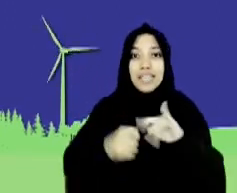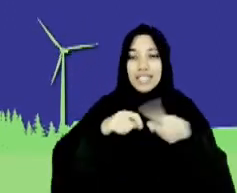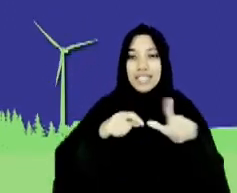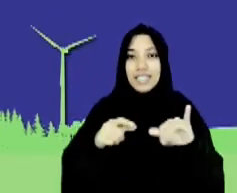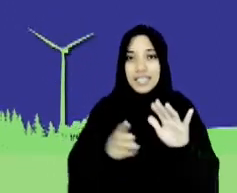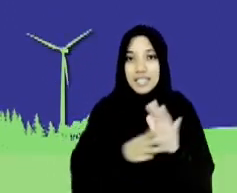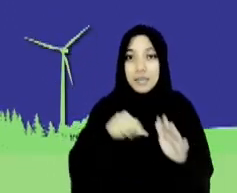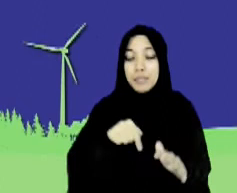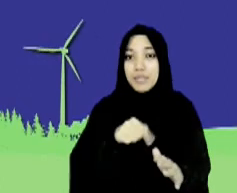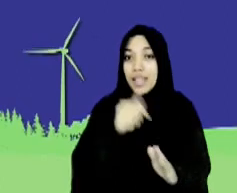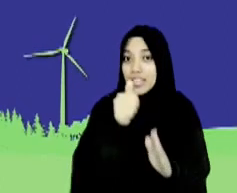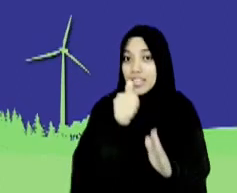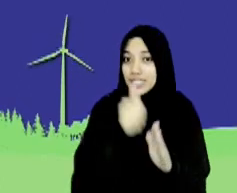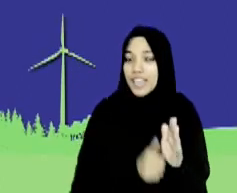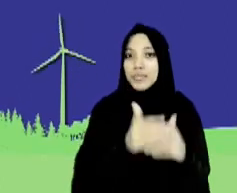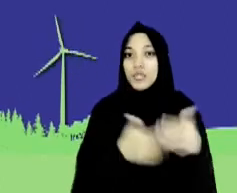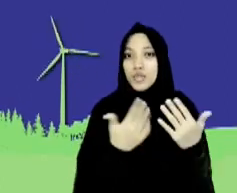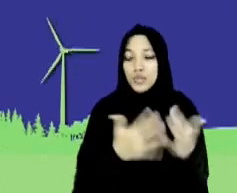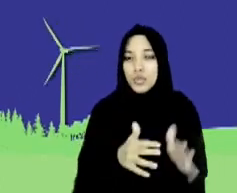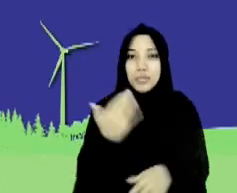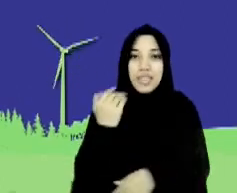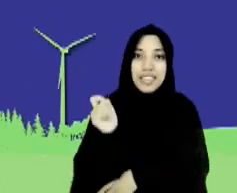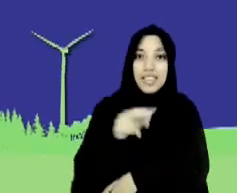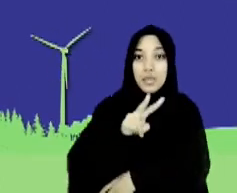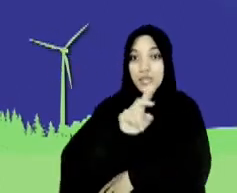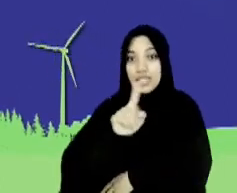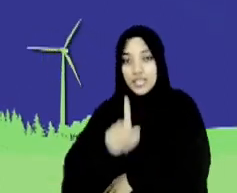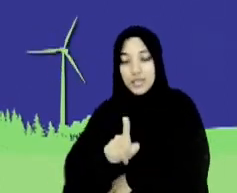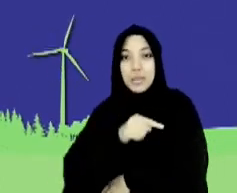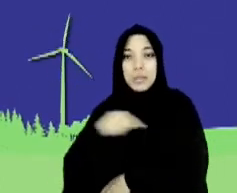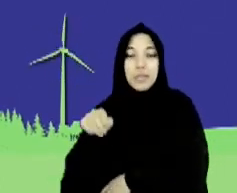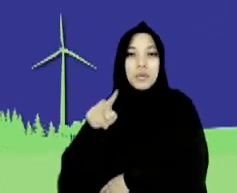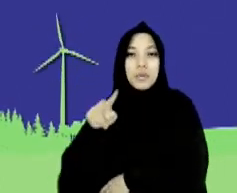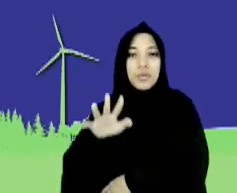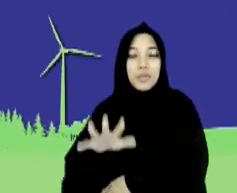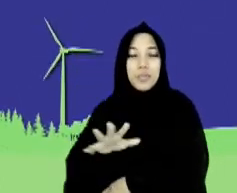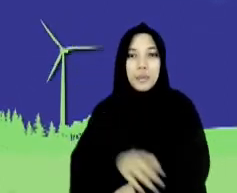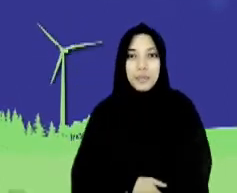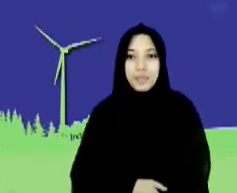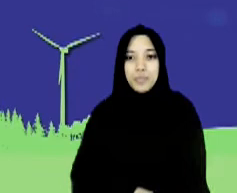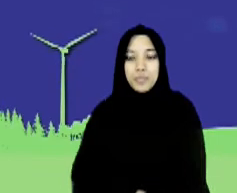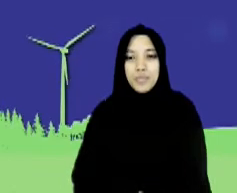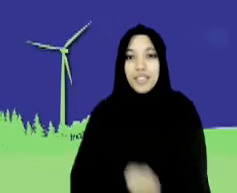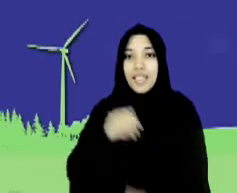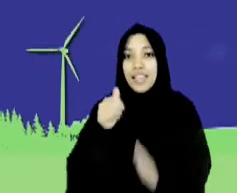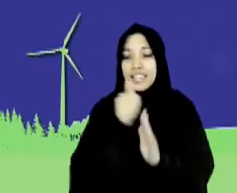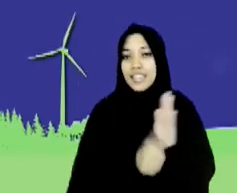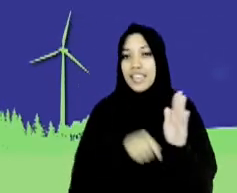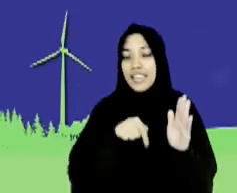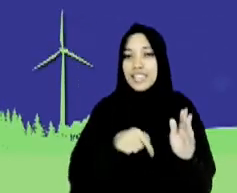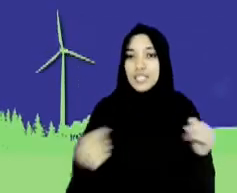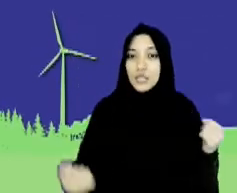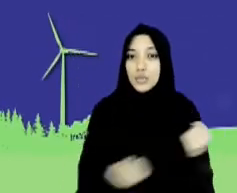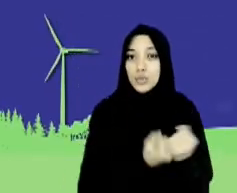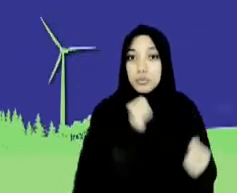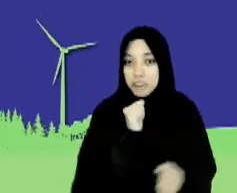dan 25 Oktober 2021 acara ini didukung oleh media partner kami yaitu Metro